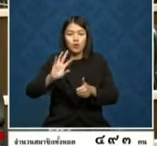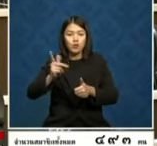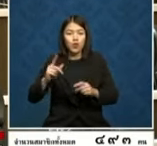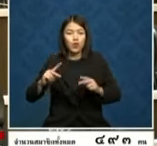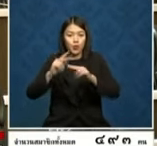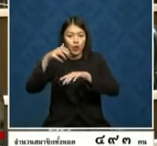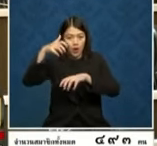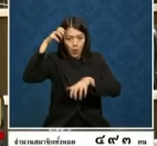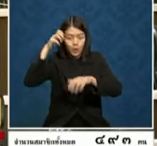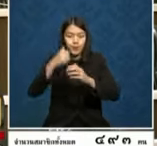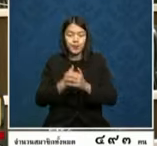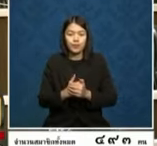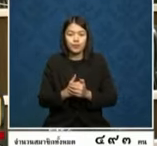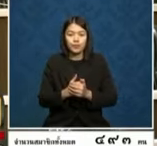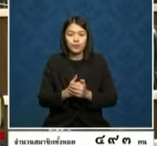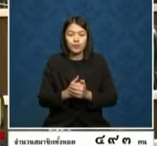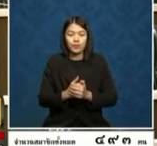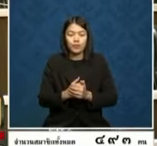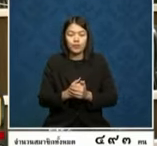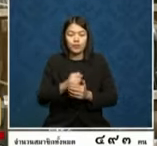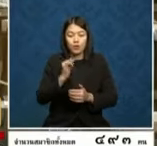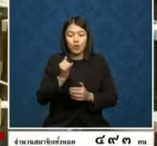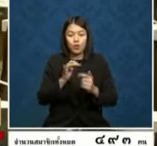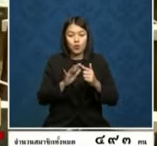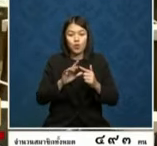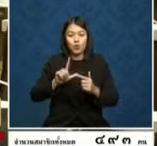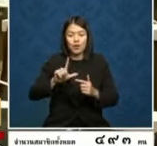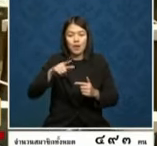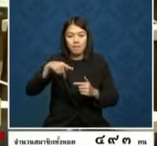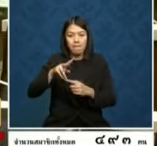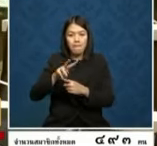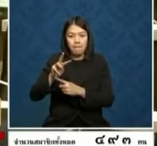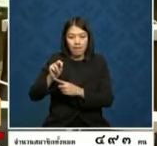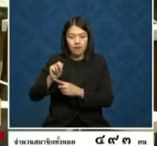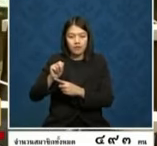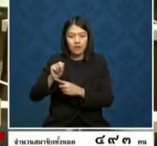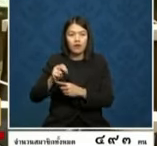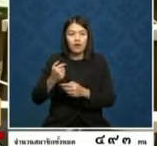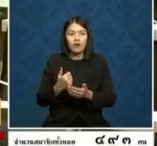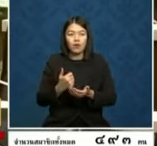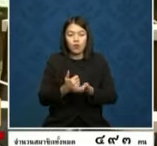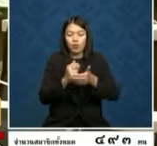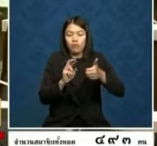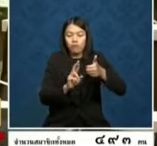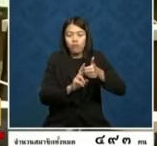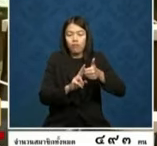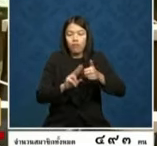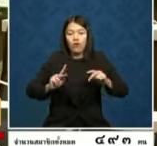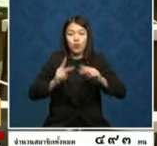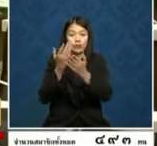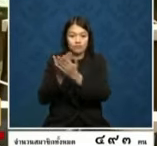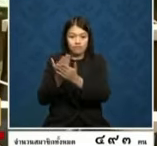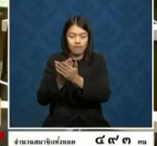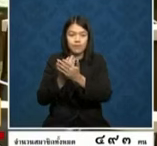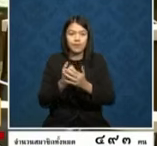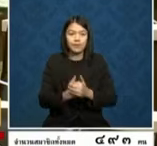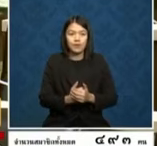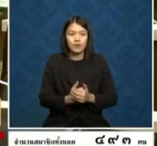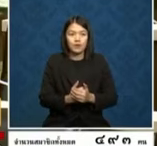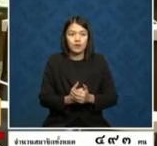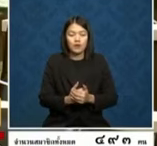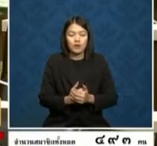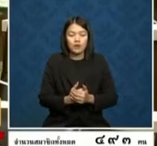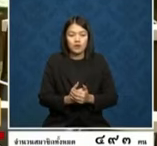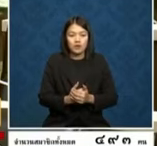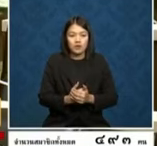กลาโหมนายจุลพันธ์อมรวิวัฒน์เป็นรัฐมนตรีช่วยว่าการกระทรวงการคลังนายเผ่า